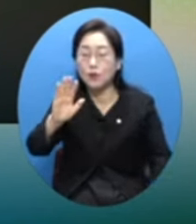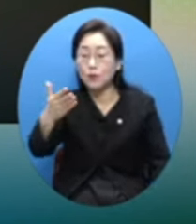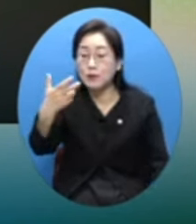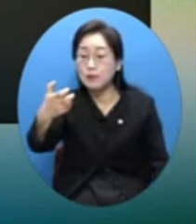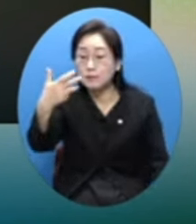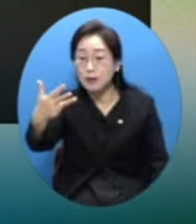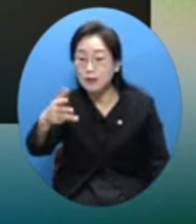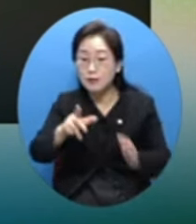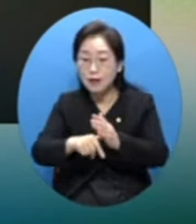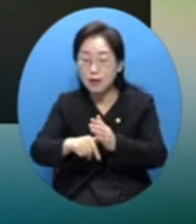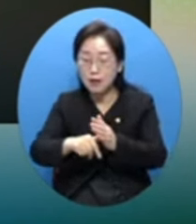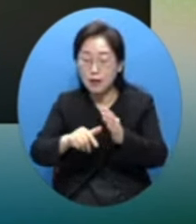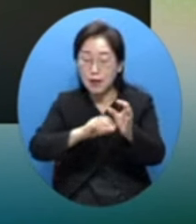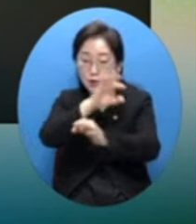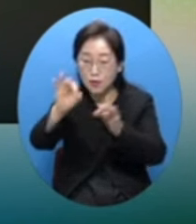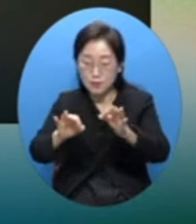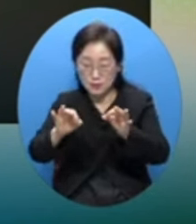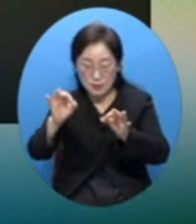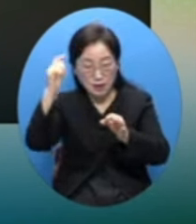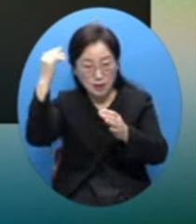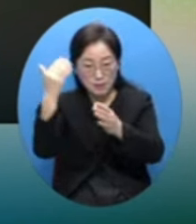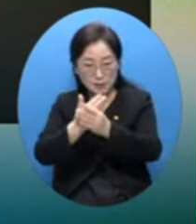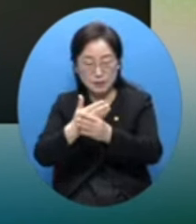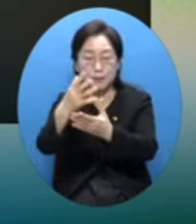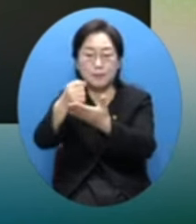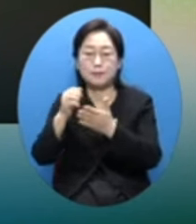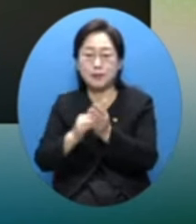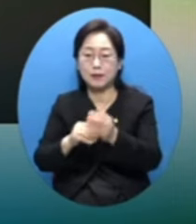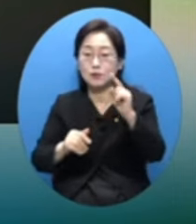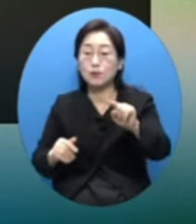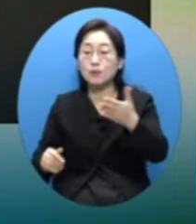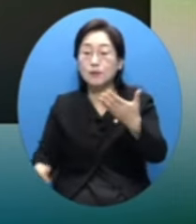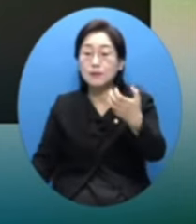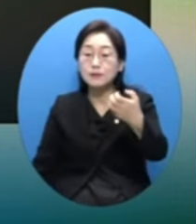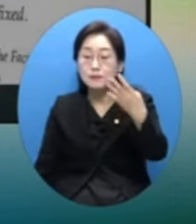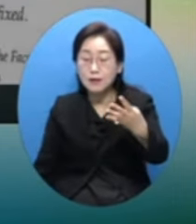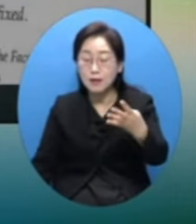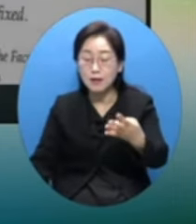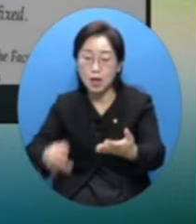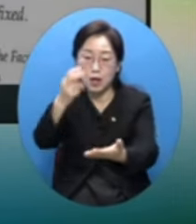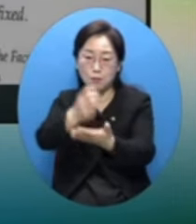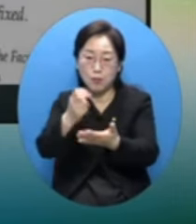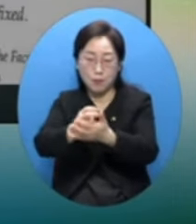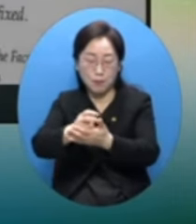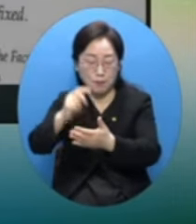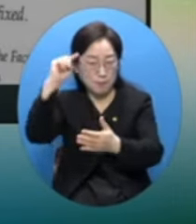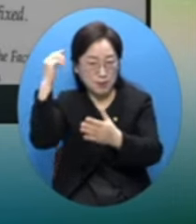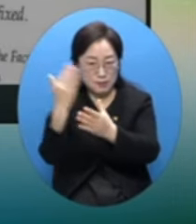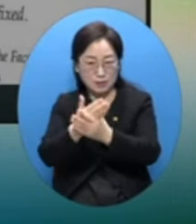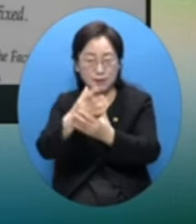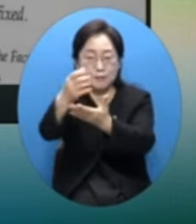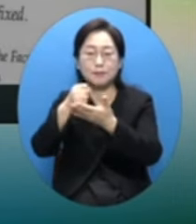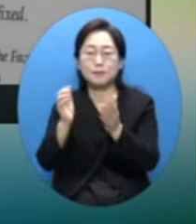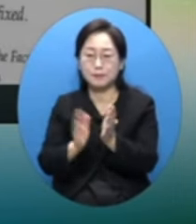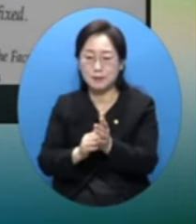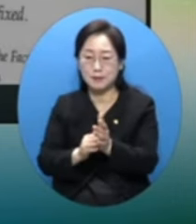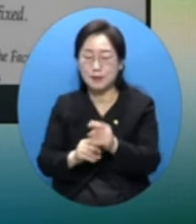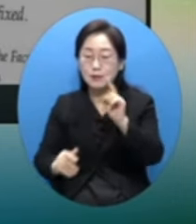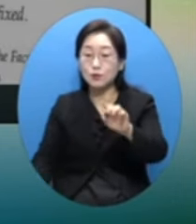경작 학사를 받고 1984년도에 법학 박사 하기를 취득하고